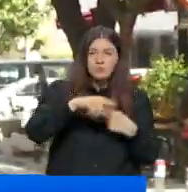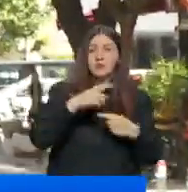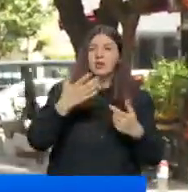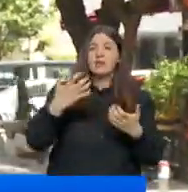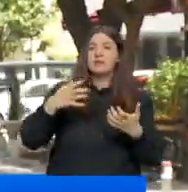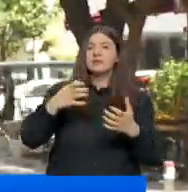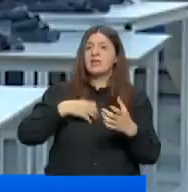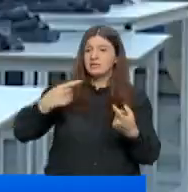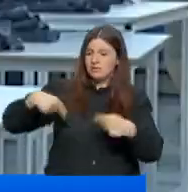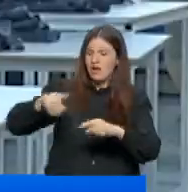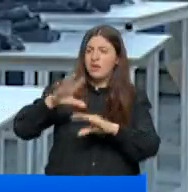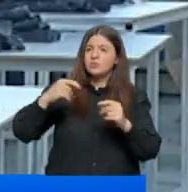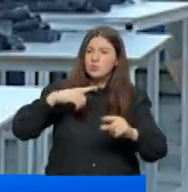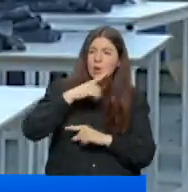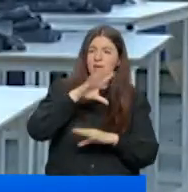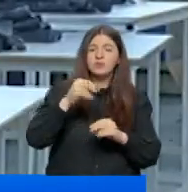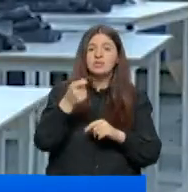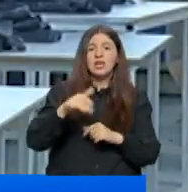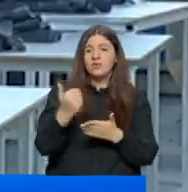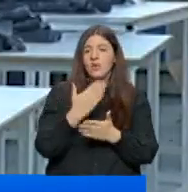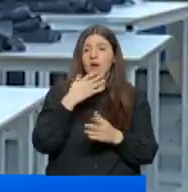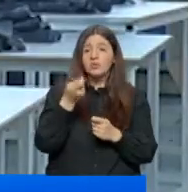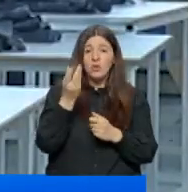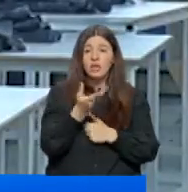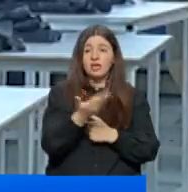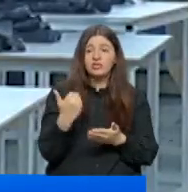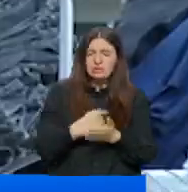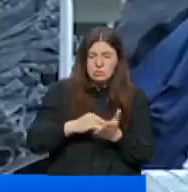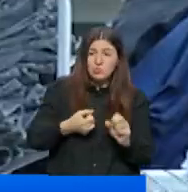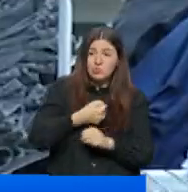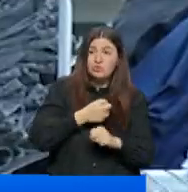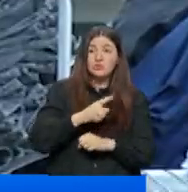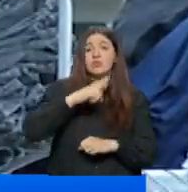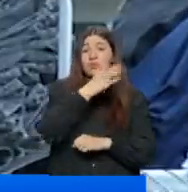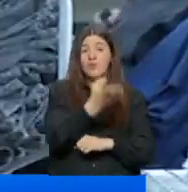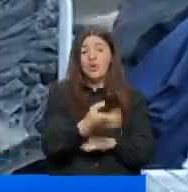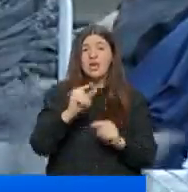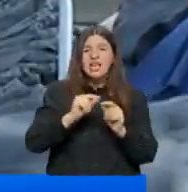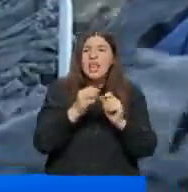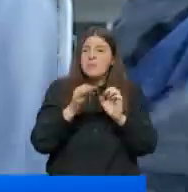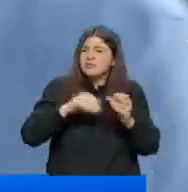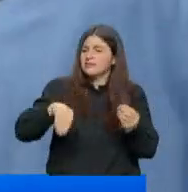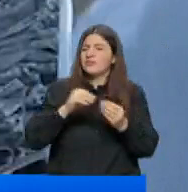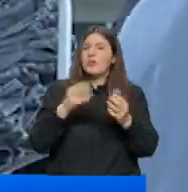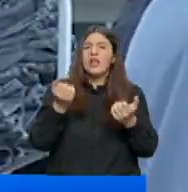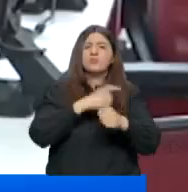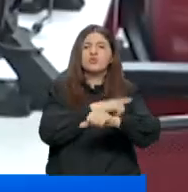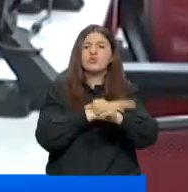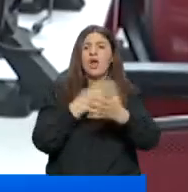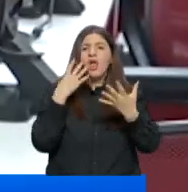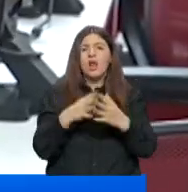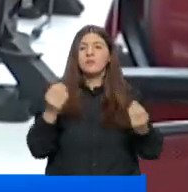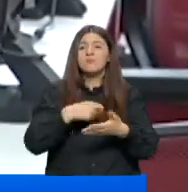insanlar zorlanıyor. İşsizin geliri yok. İşi olanınsa geçim mücadelesi zor. İğneden ipliğe zamlar alım gücünü